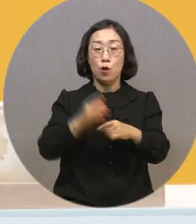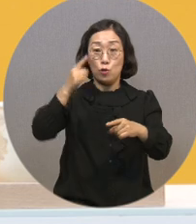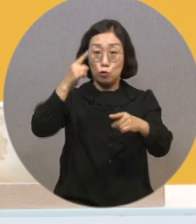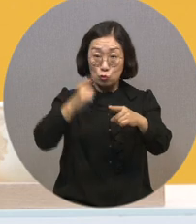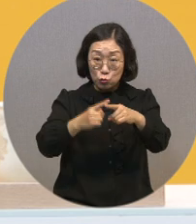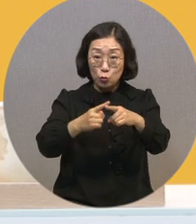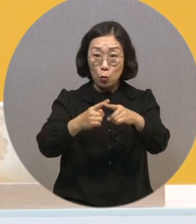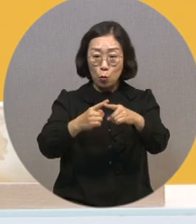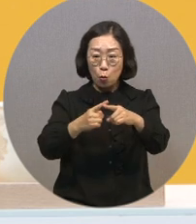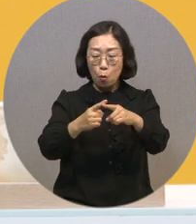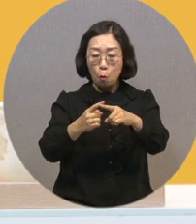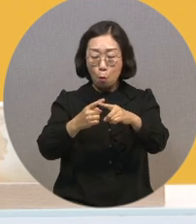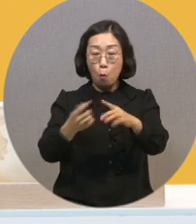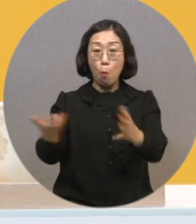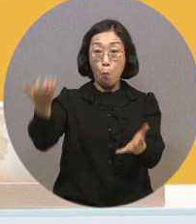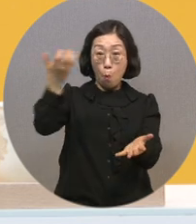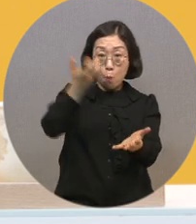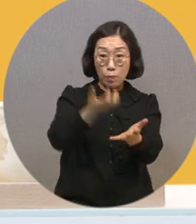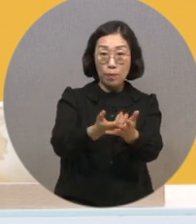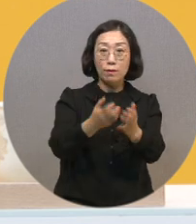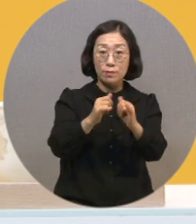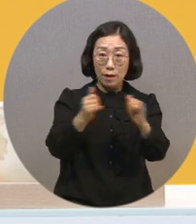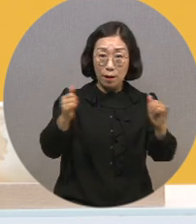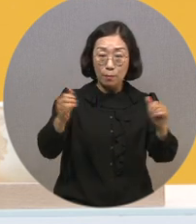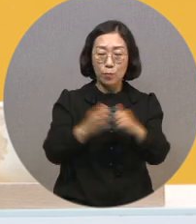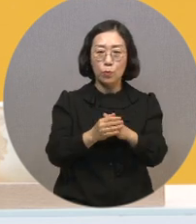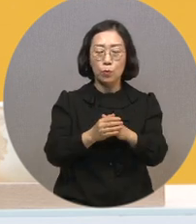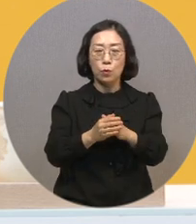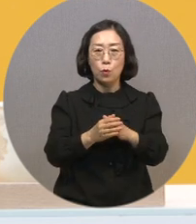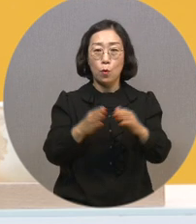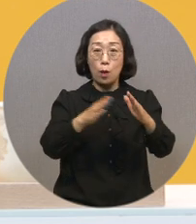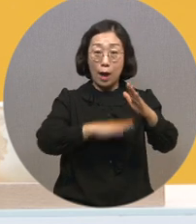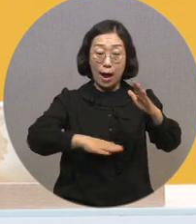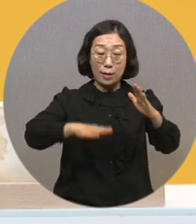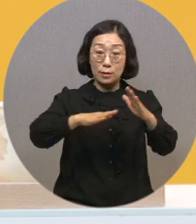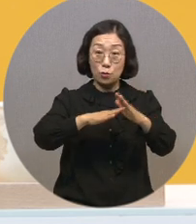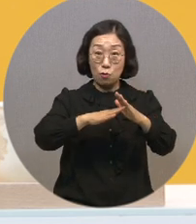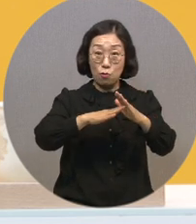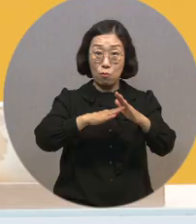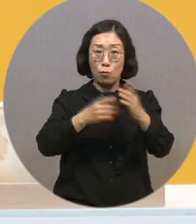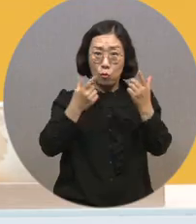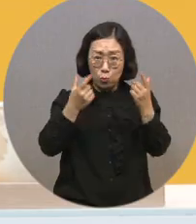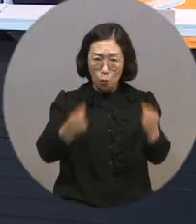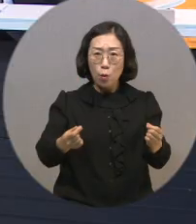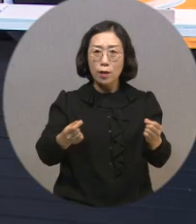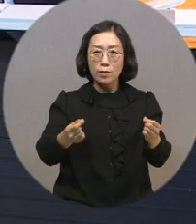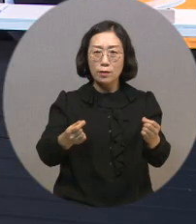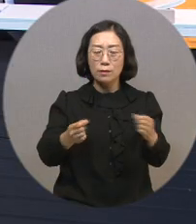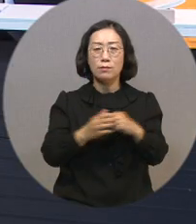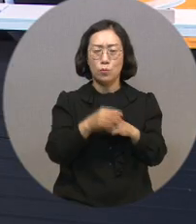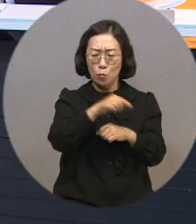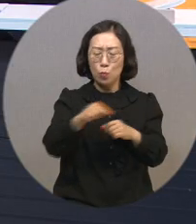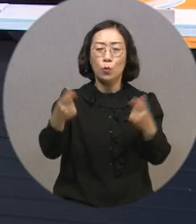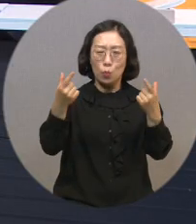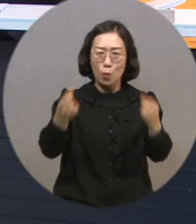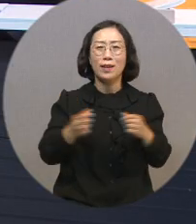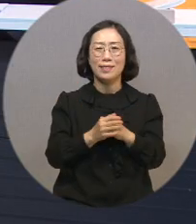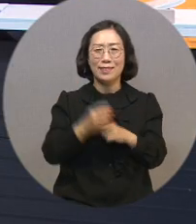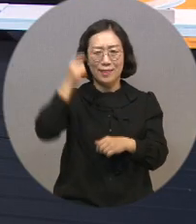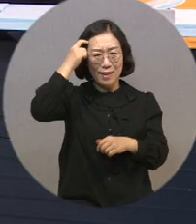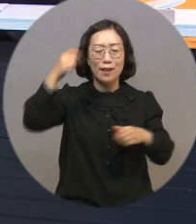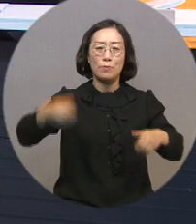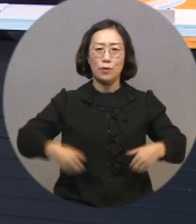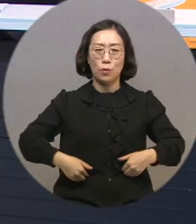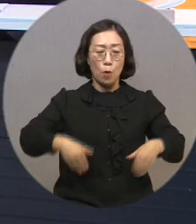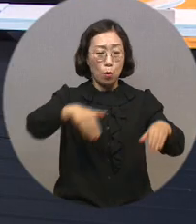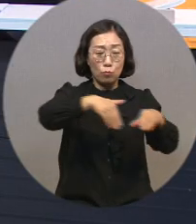들어오는 우리 학생들도 있지만 다문화 가정에 있는 학생들은 우리 일반 학생과 똑같이 취급해야 된다. 네네. 다만 우리 이제